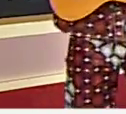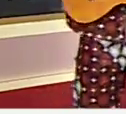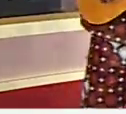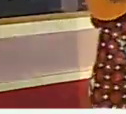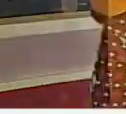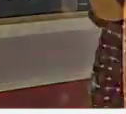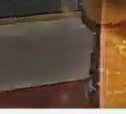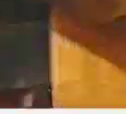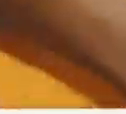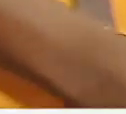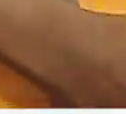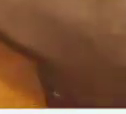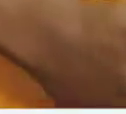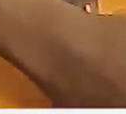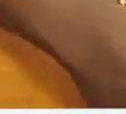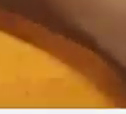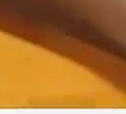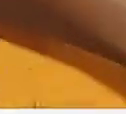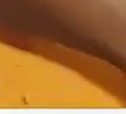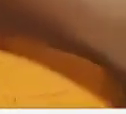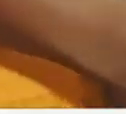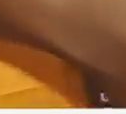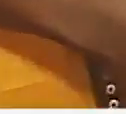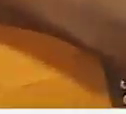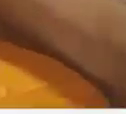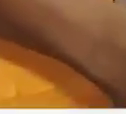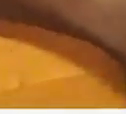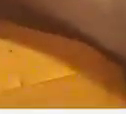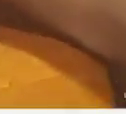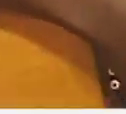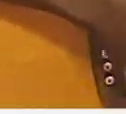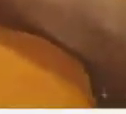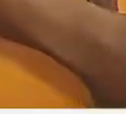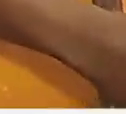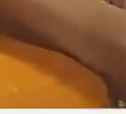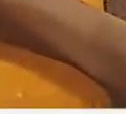Geleya, Kwenye Mito na Bahari, Aoko,